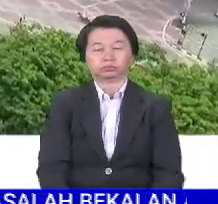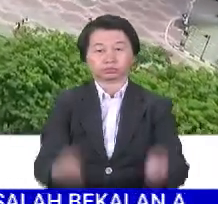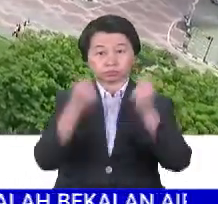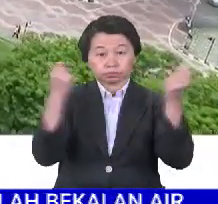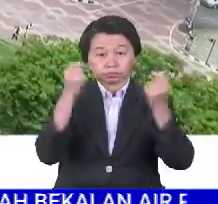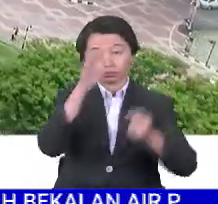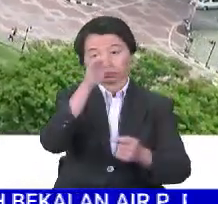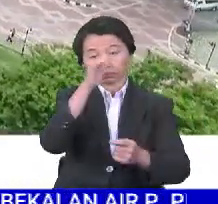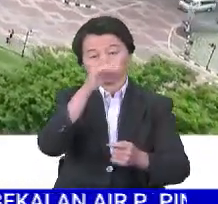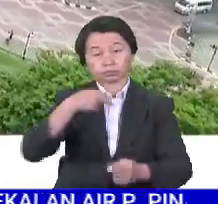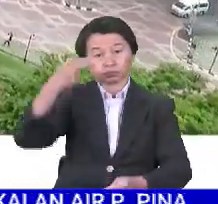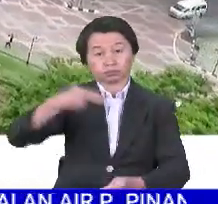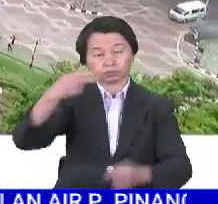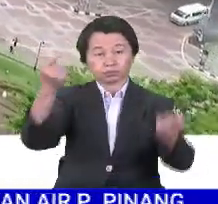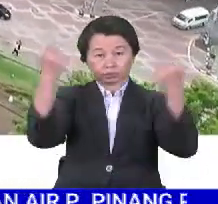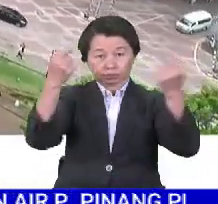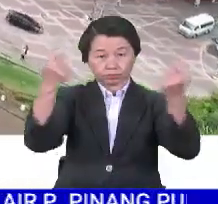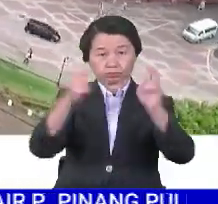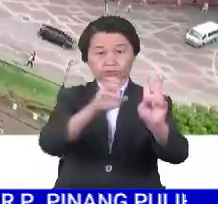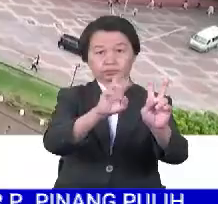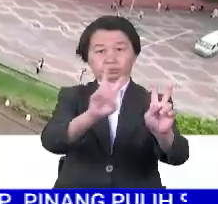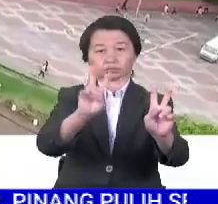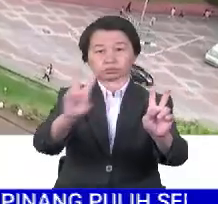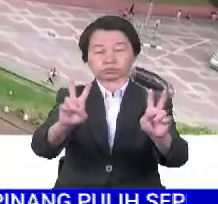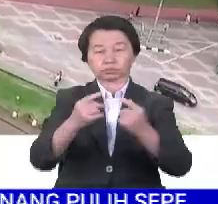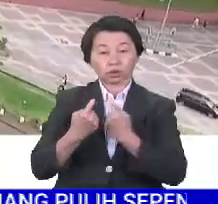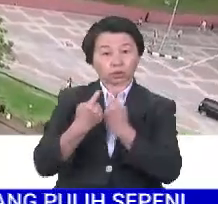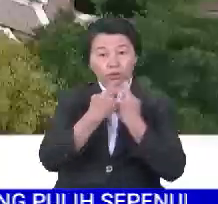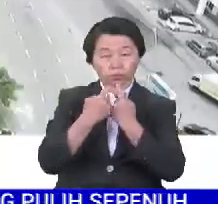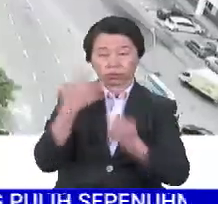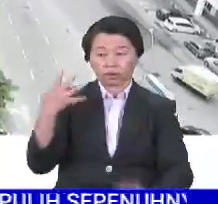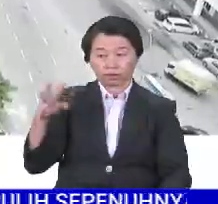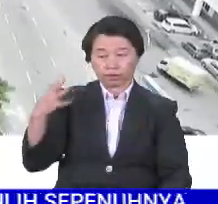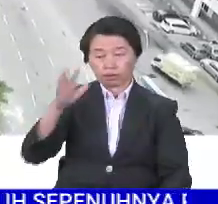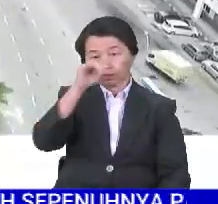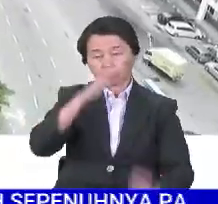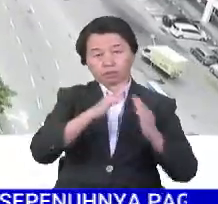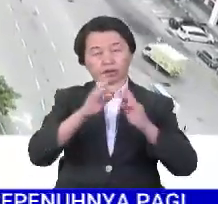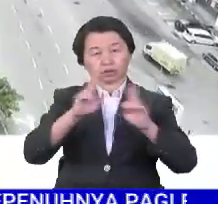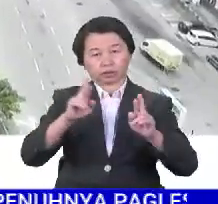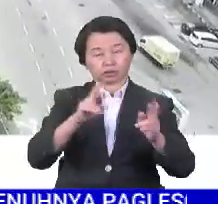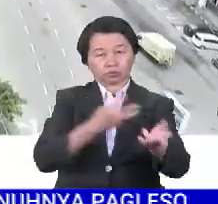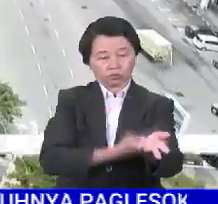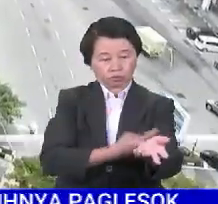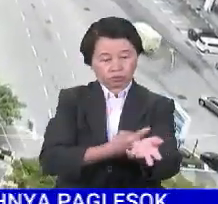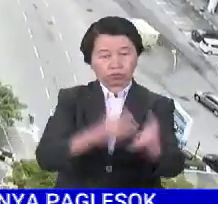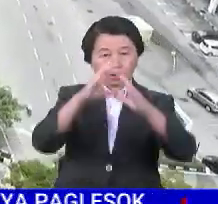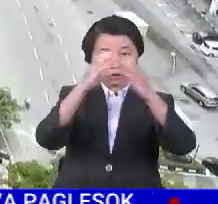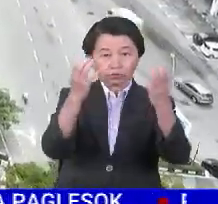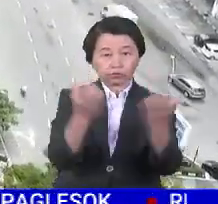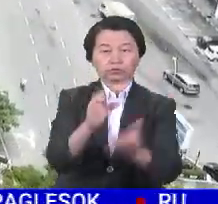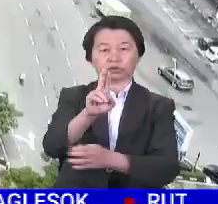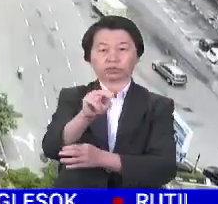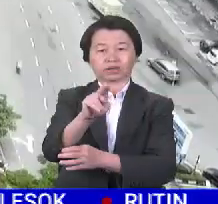Sambutan Melaka Heritage Festival 2022 sempena ulang tahun ke-14 Melaka Bandaraya Warisan Dunia UNESCO akan